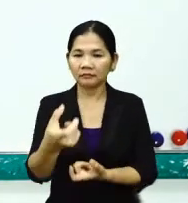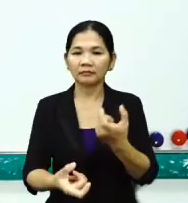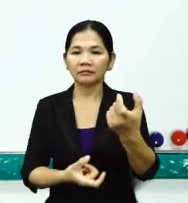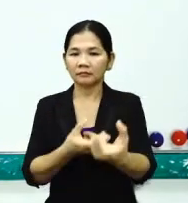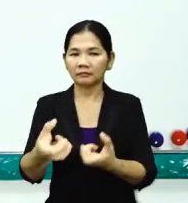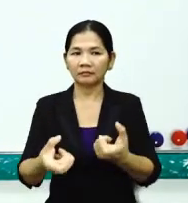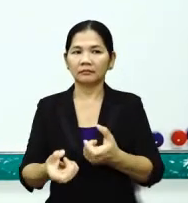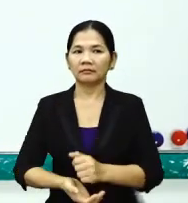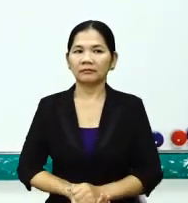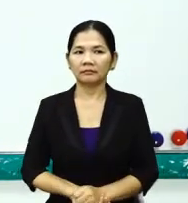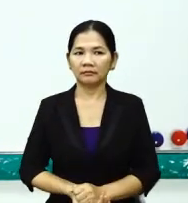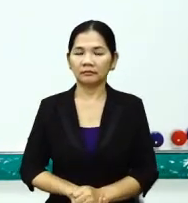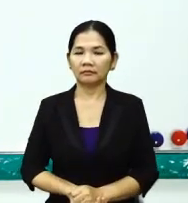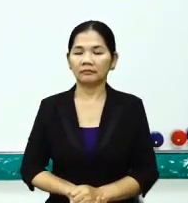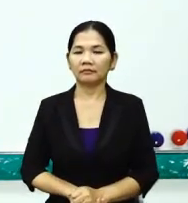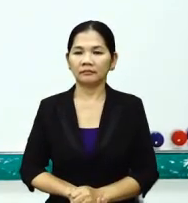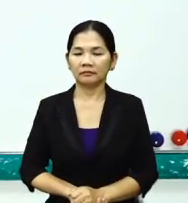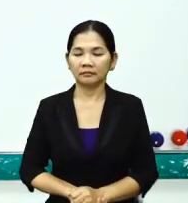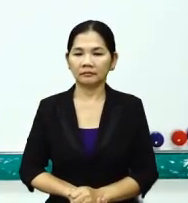đồ